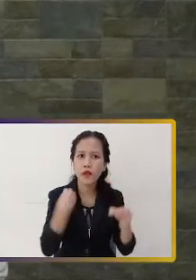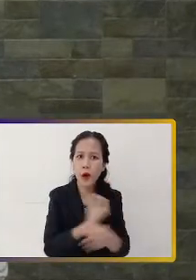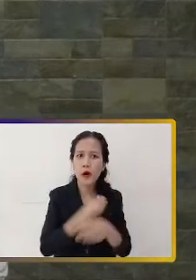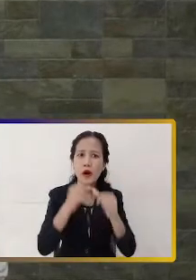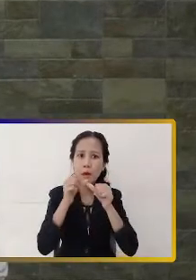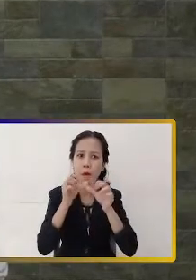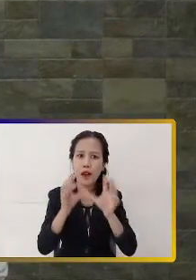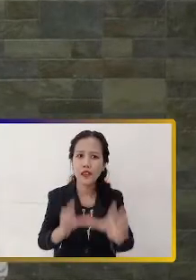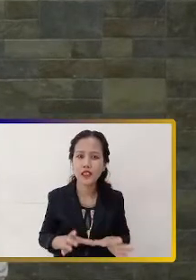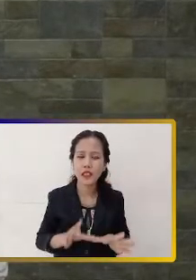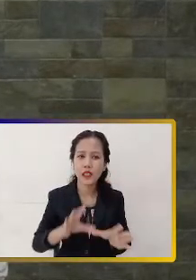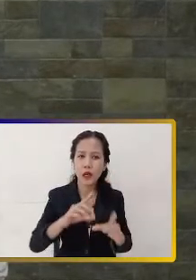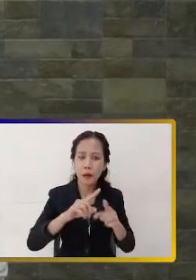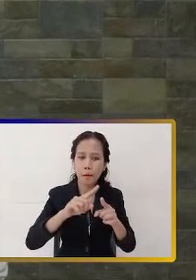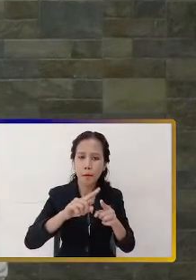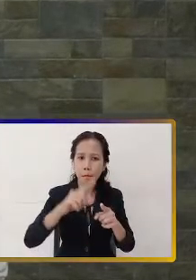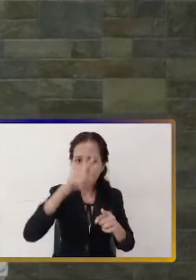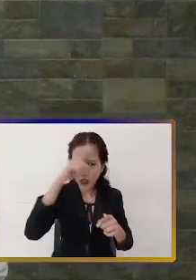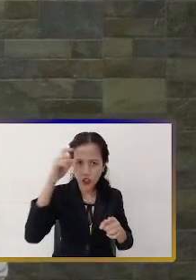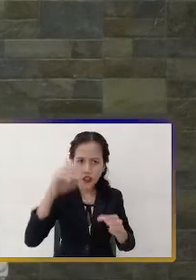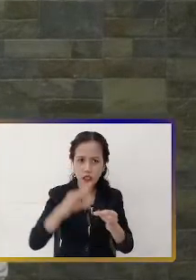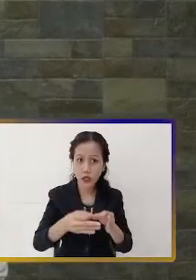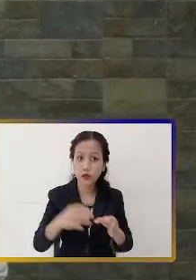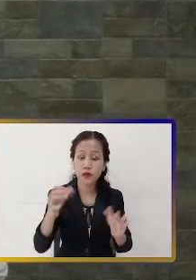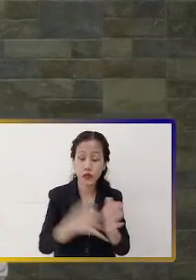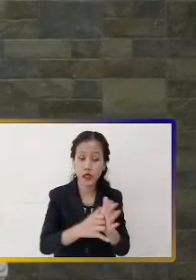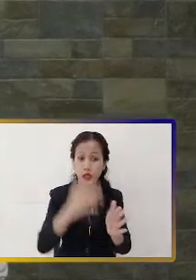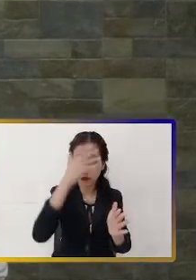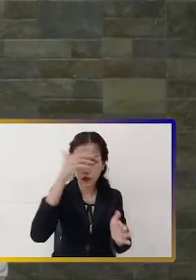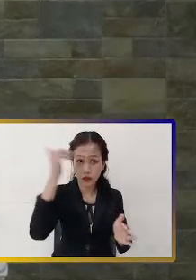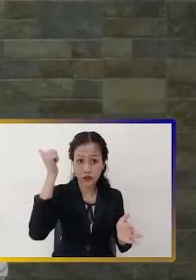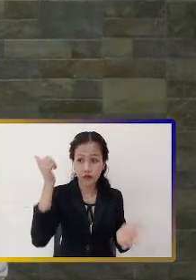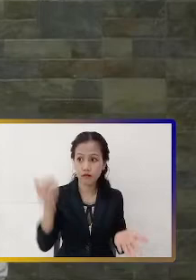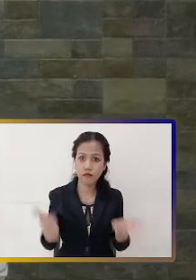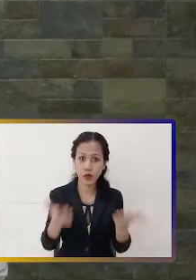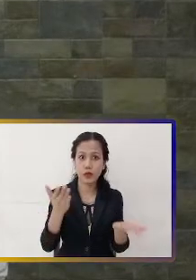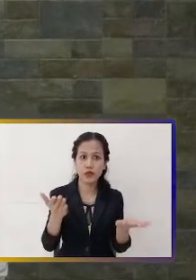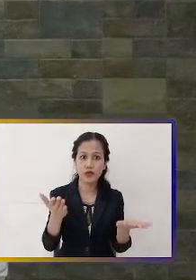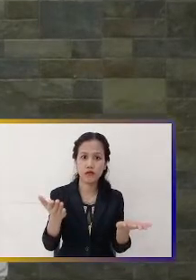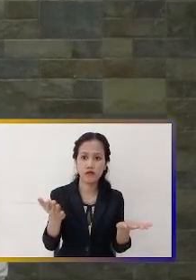Sapagkat pagka nakalimutan natin ito, mga kapatid, baka mawala na rin yung freebies natin.